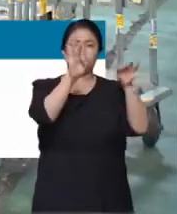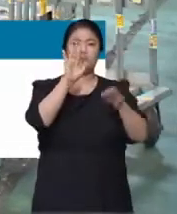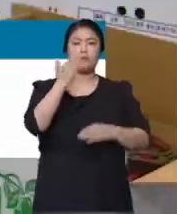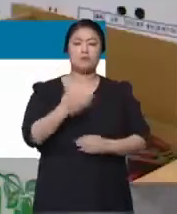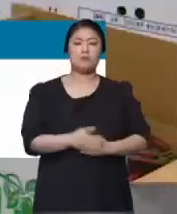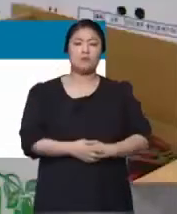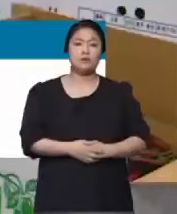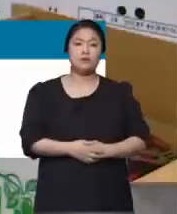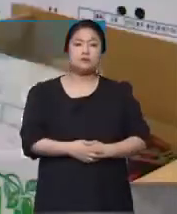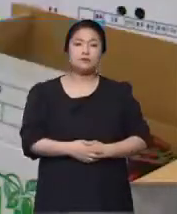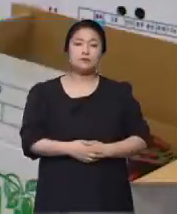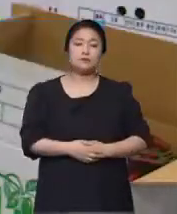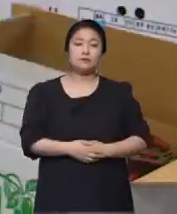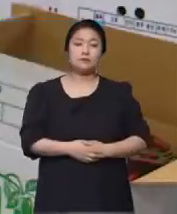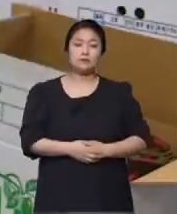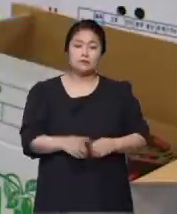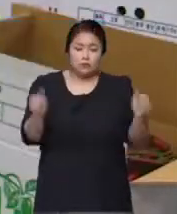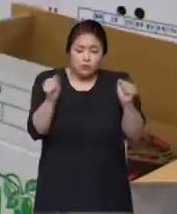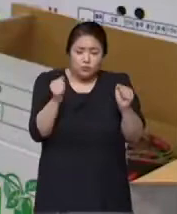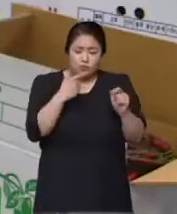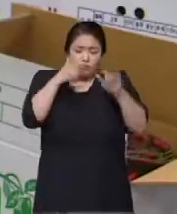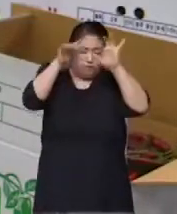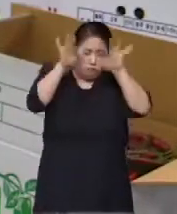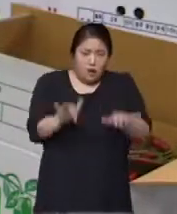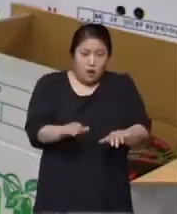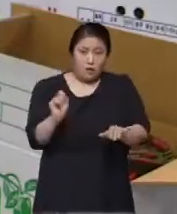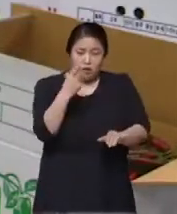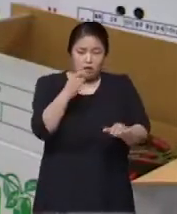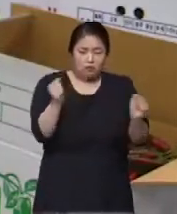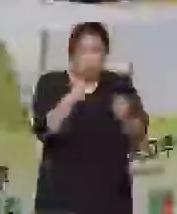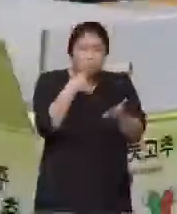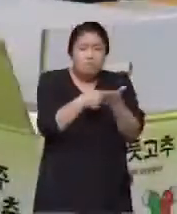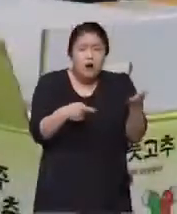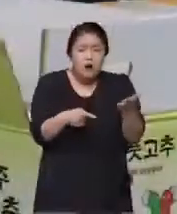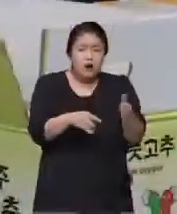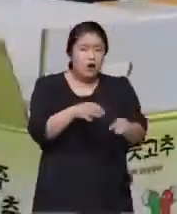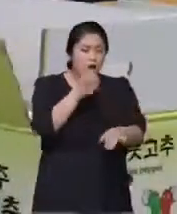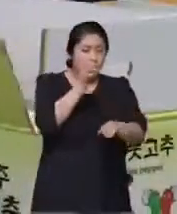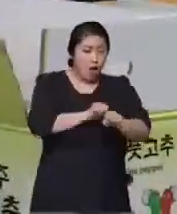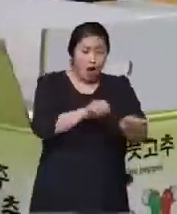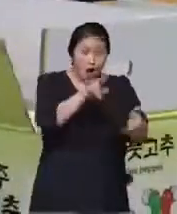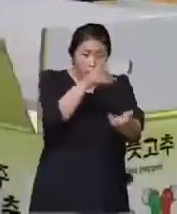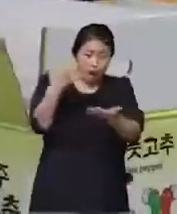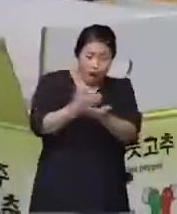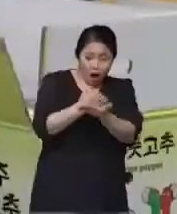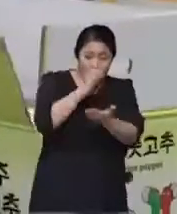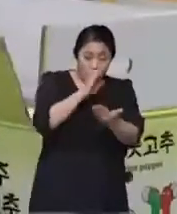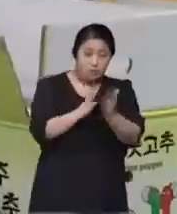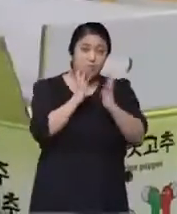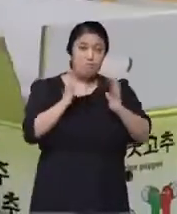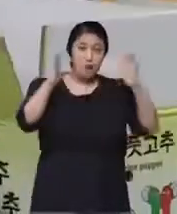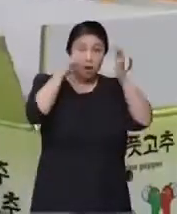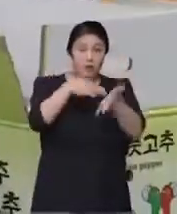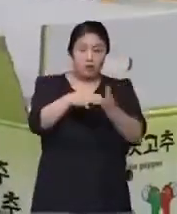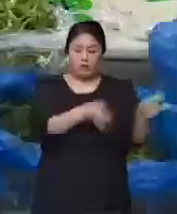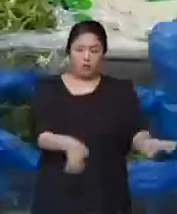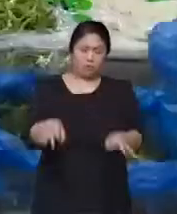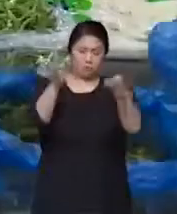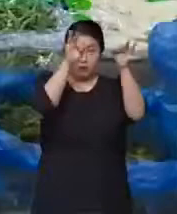되는 편이죠. 한파와 폭설로 인한 냉해로 산지 출하량이 줄면서 채소류 값도